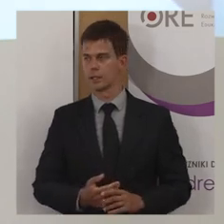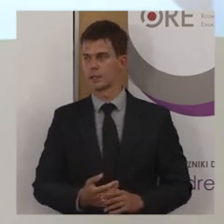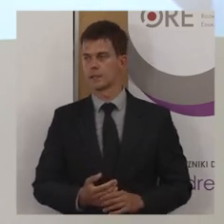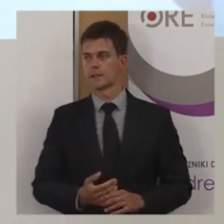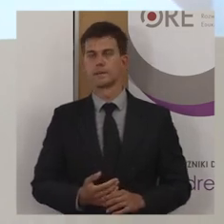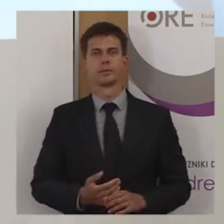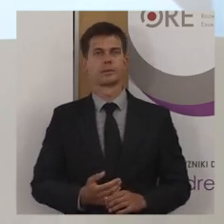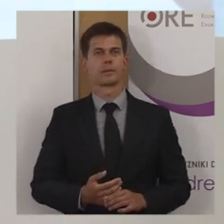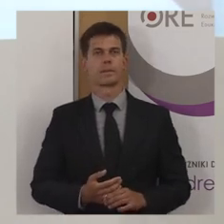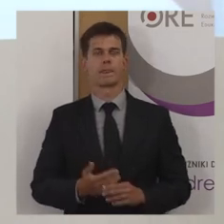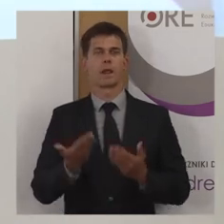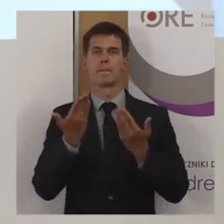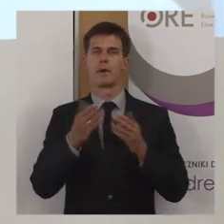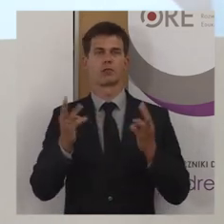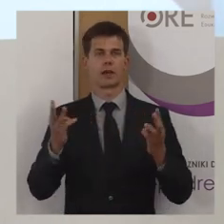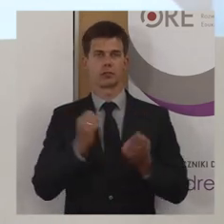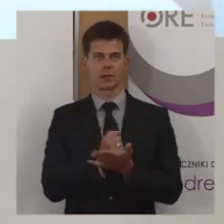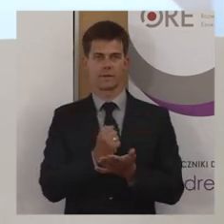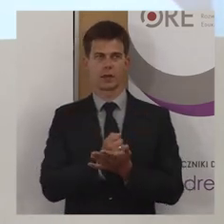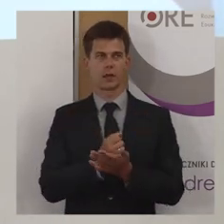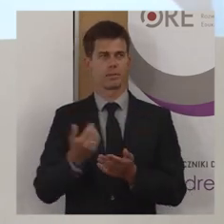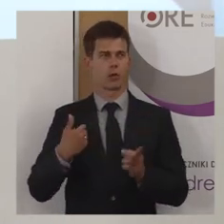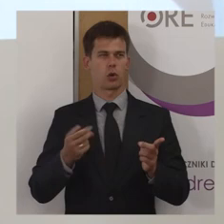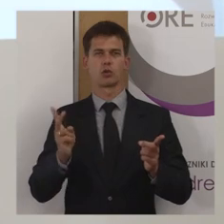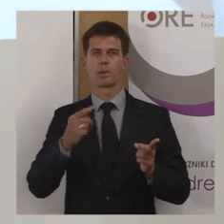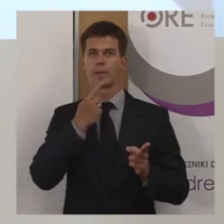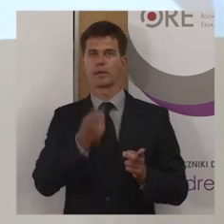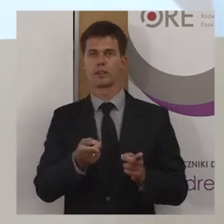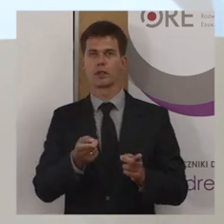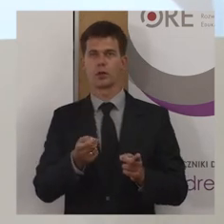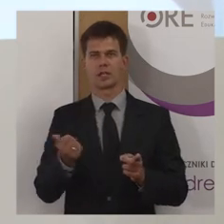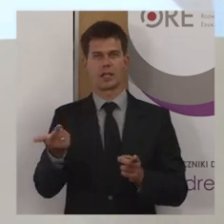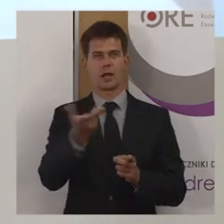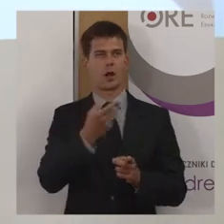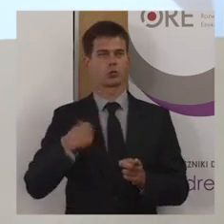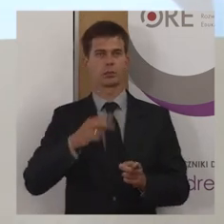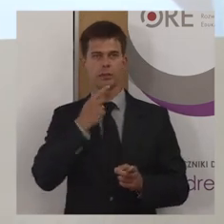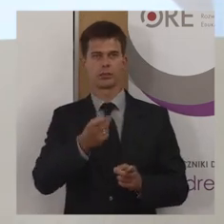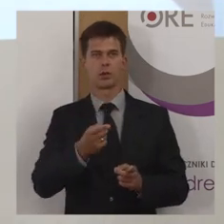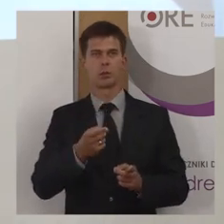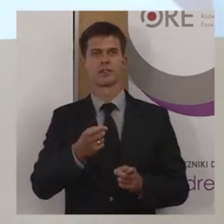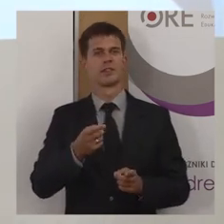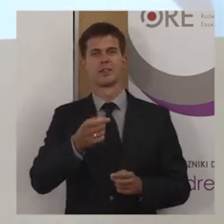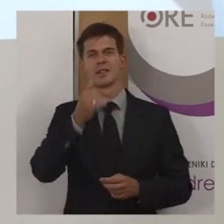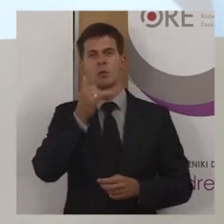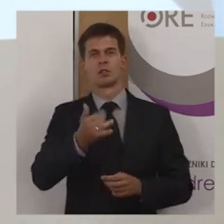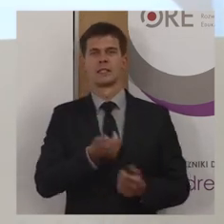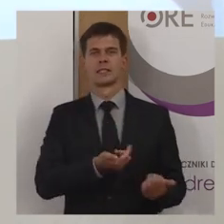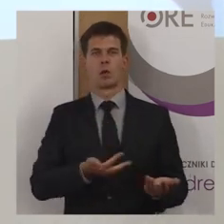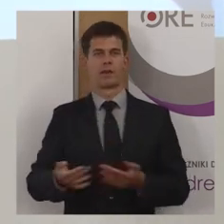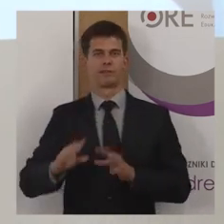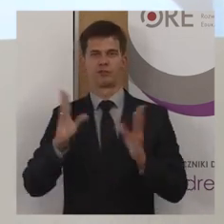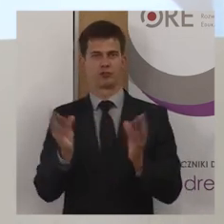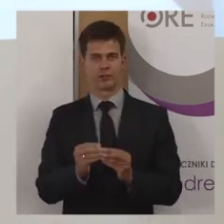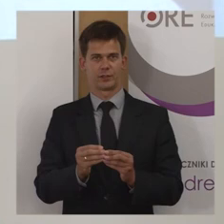ruchowymi. Bardzo ważny wniosek, który został wypowiedziany przez tutaj kilka osób, że nie załatwimy wszystkiego. To są podręczniki